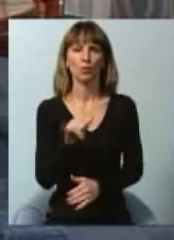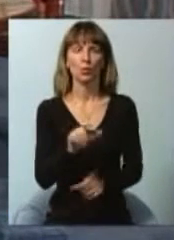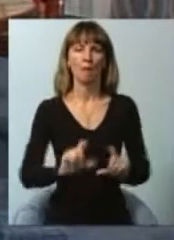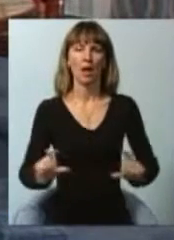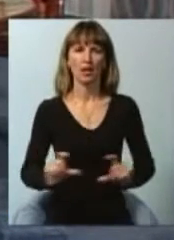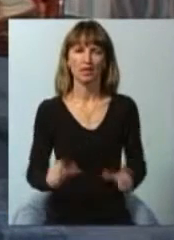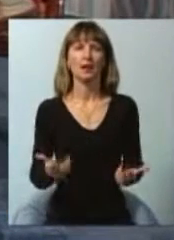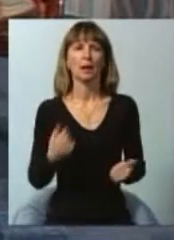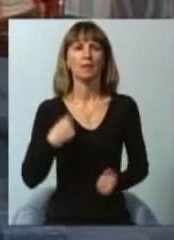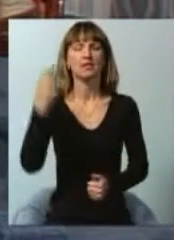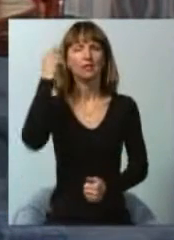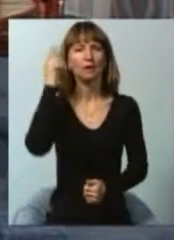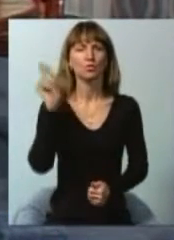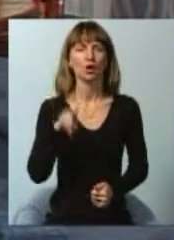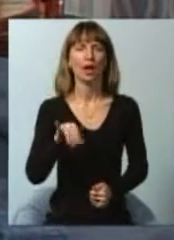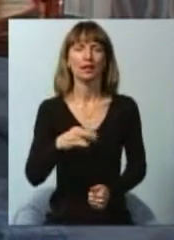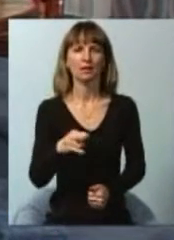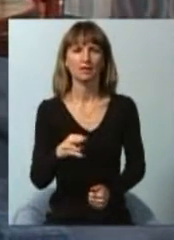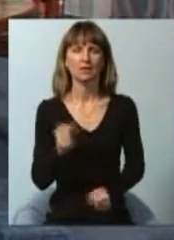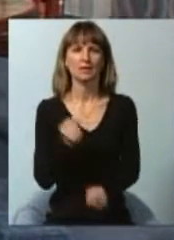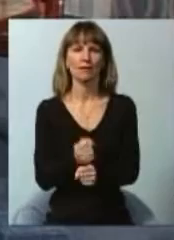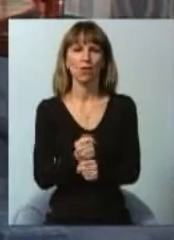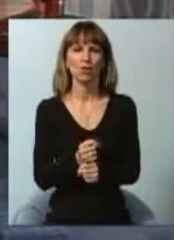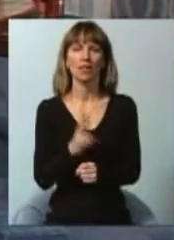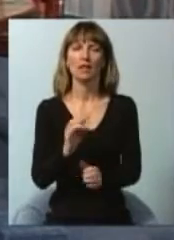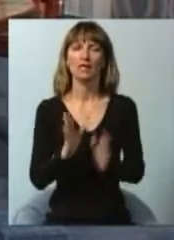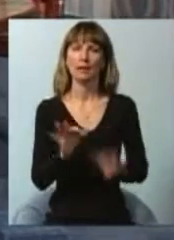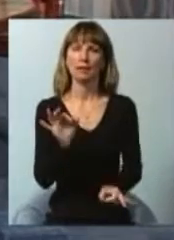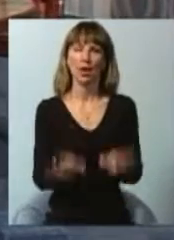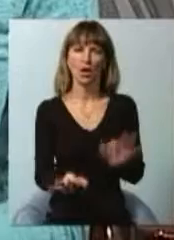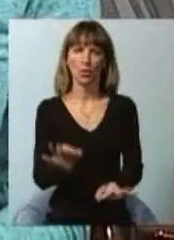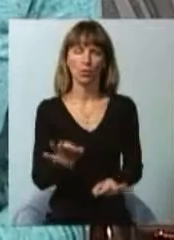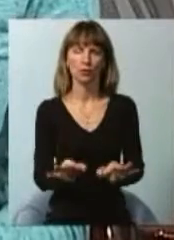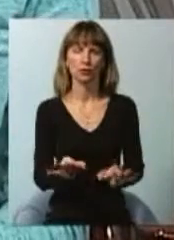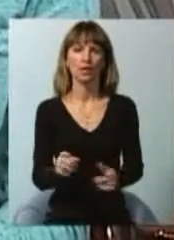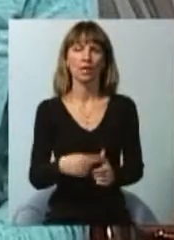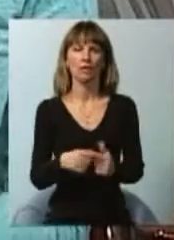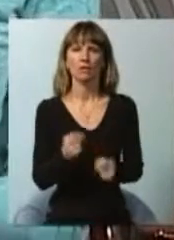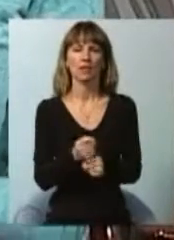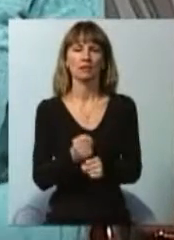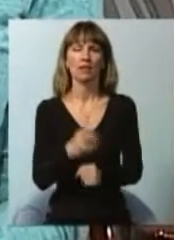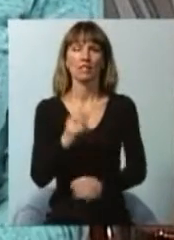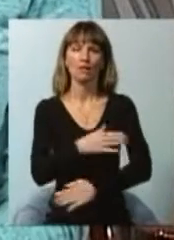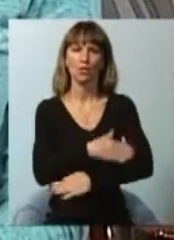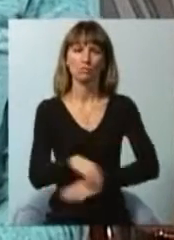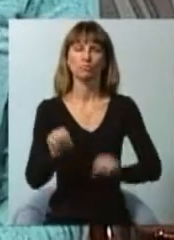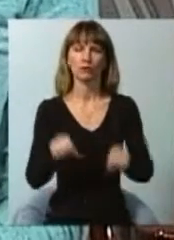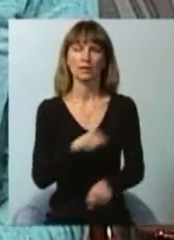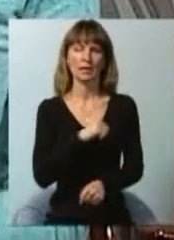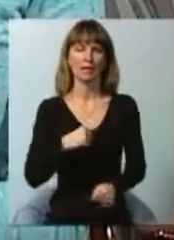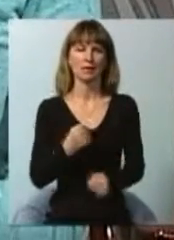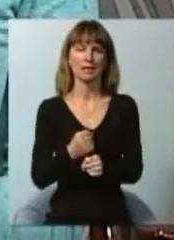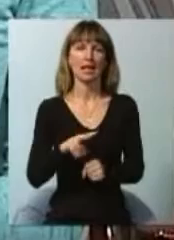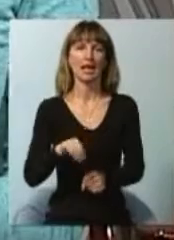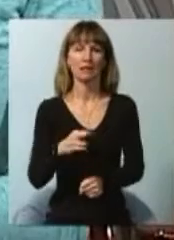магазині. Так, ми знаємо, що лід створює не тільки природа, або він не створюється, власне, на вулиці. Ми можемо самі зробити лід.